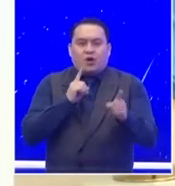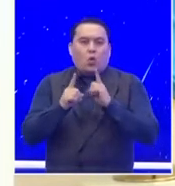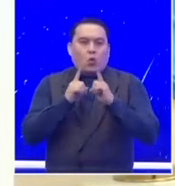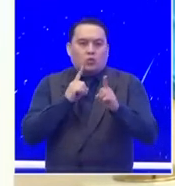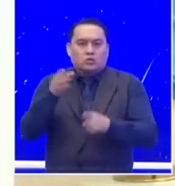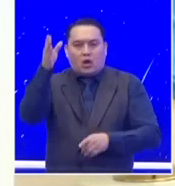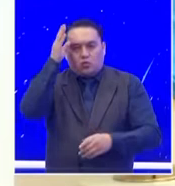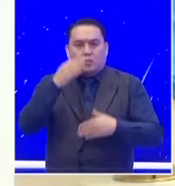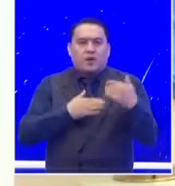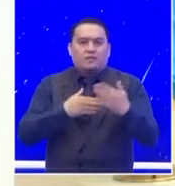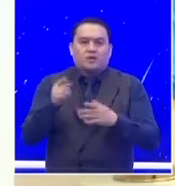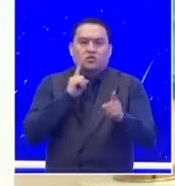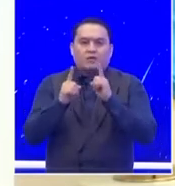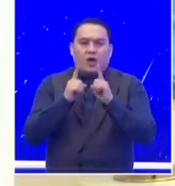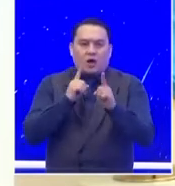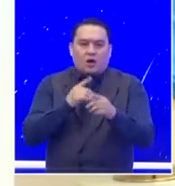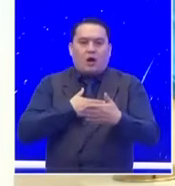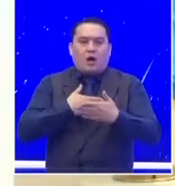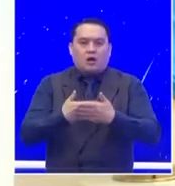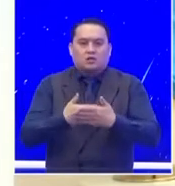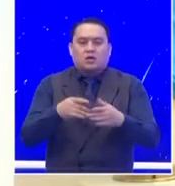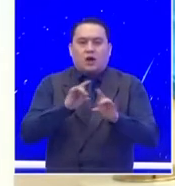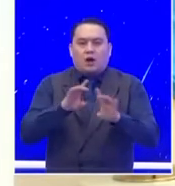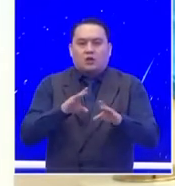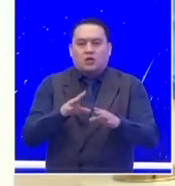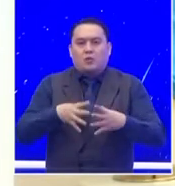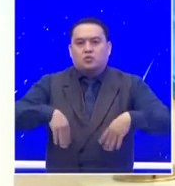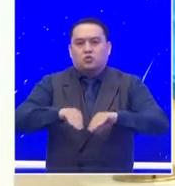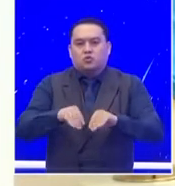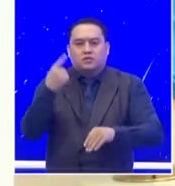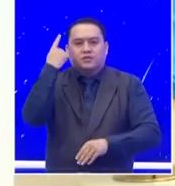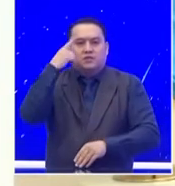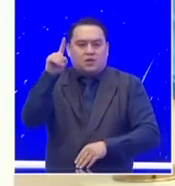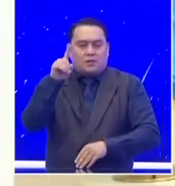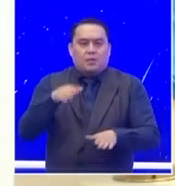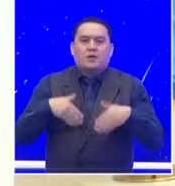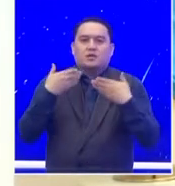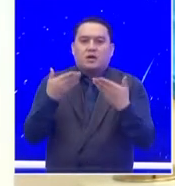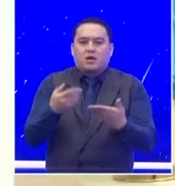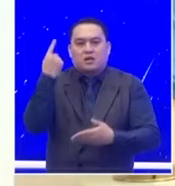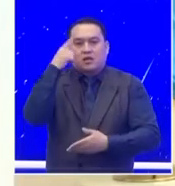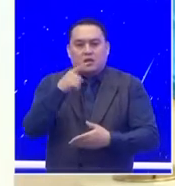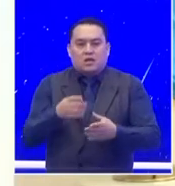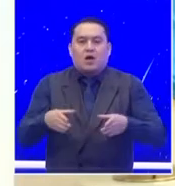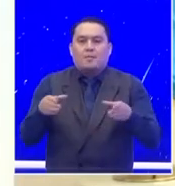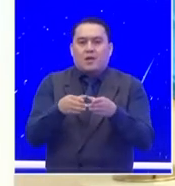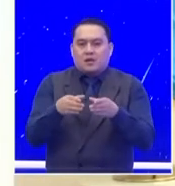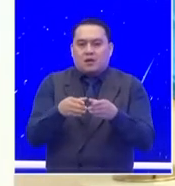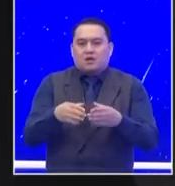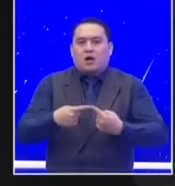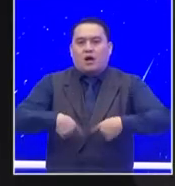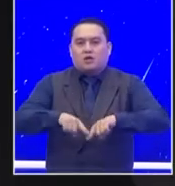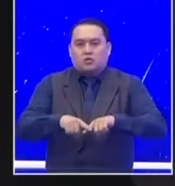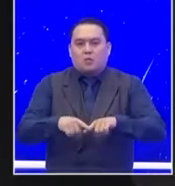столов и научно-практических конференций активисты высказывают ряд общественных инициатив. Предложения и идеи членов объединений и